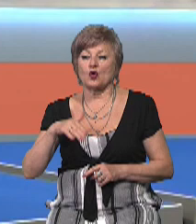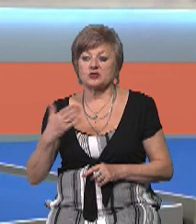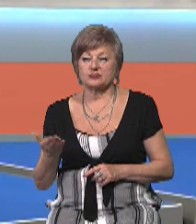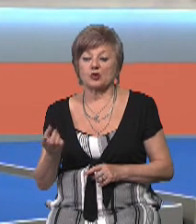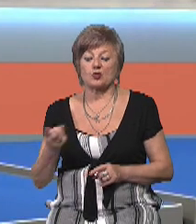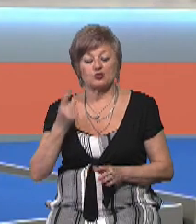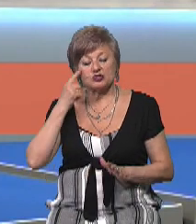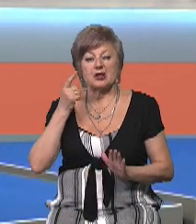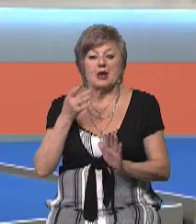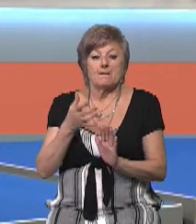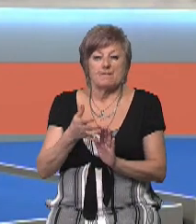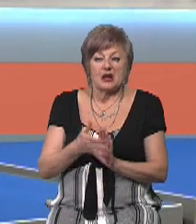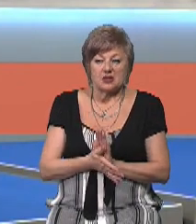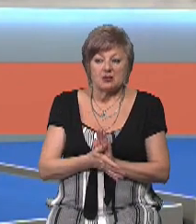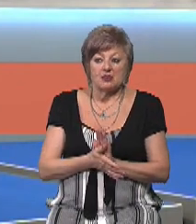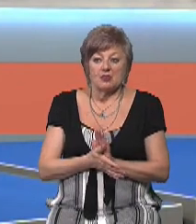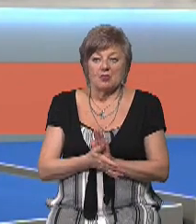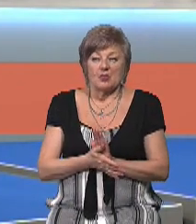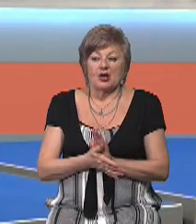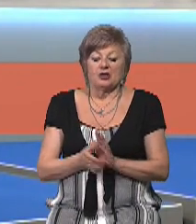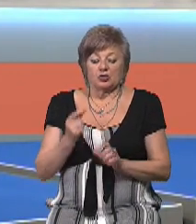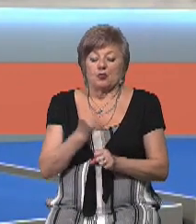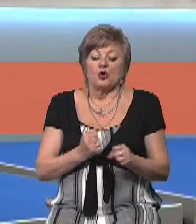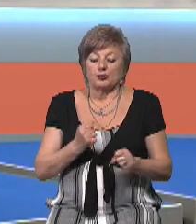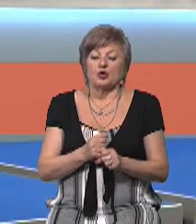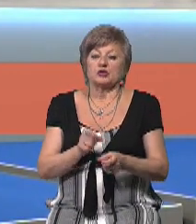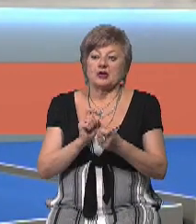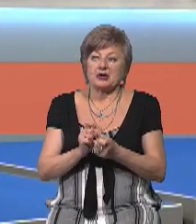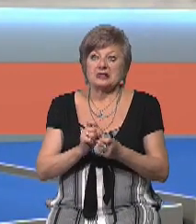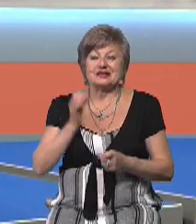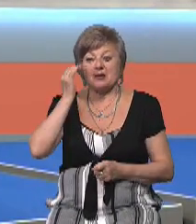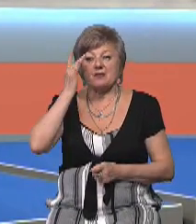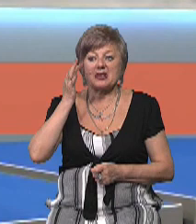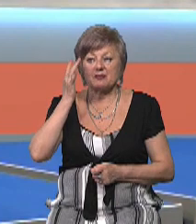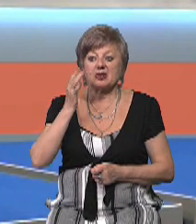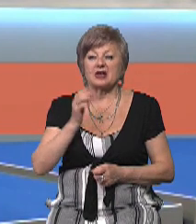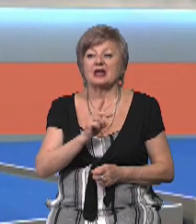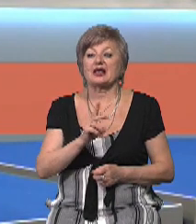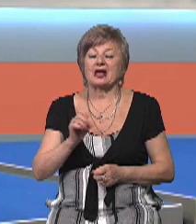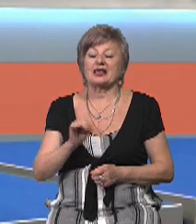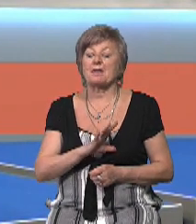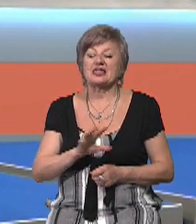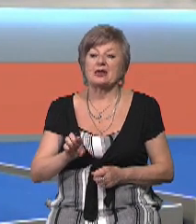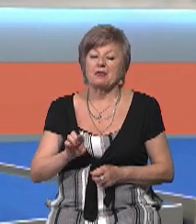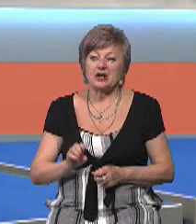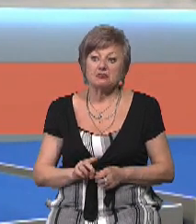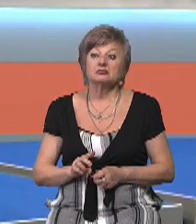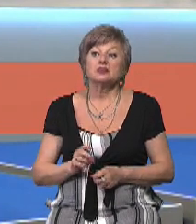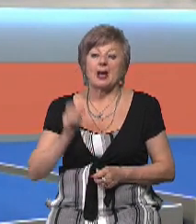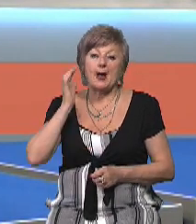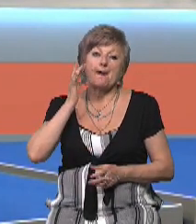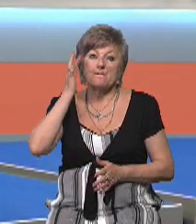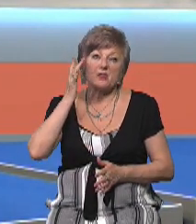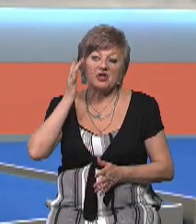треба розумітися в переопрацьовані в боротьбі з міфами, чиїми б і якими вони б не були, тому що міфи